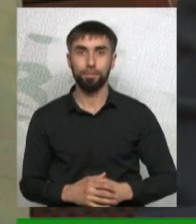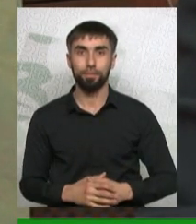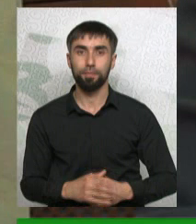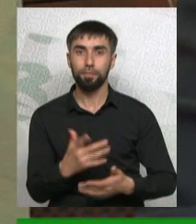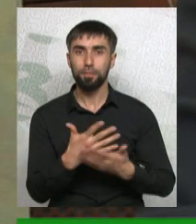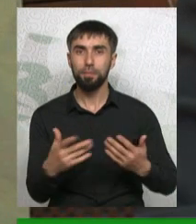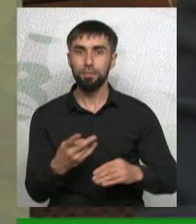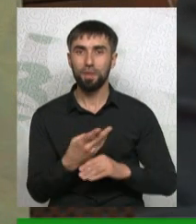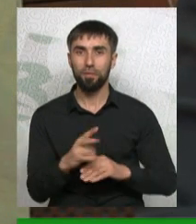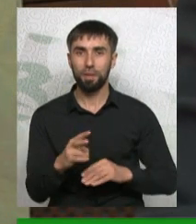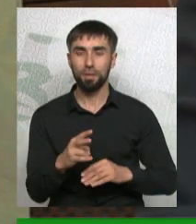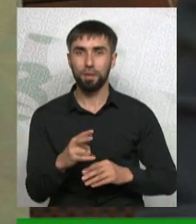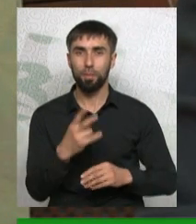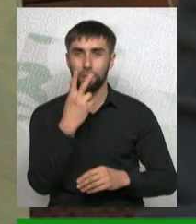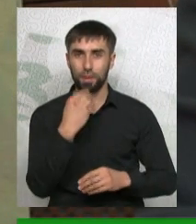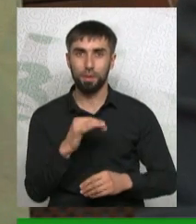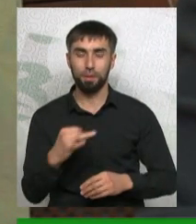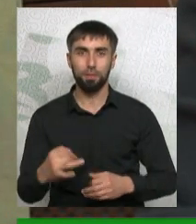всякие вредные привычки и